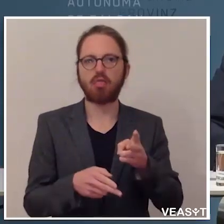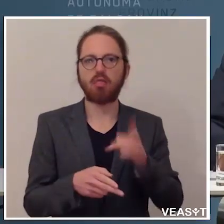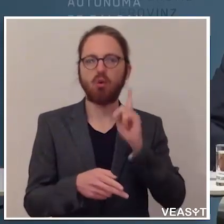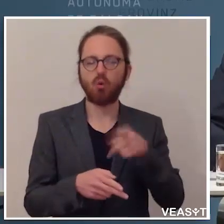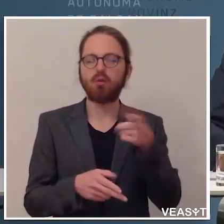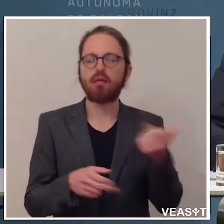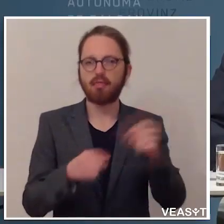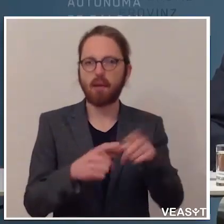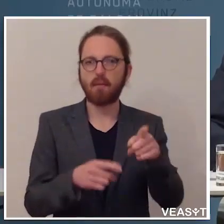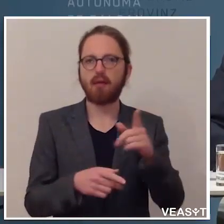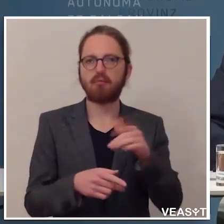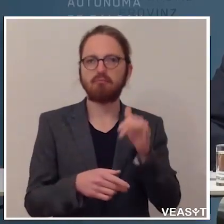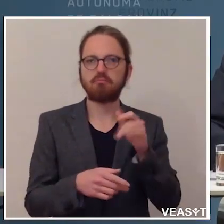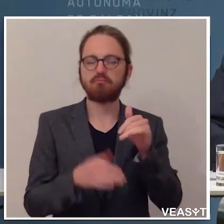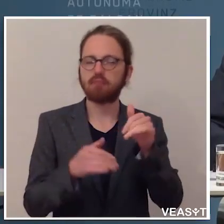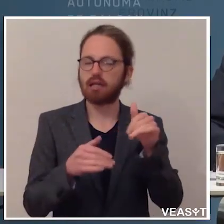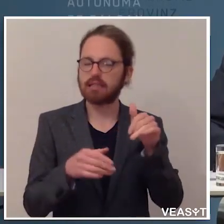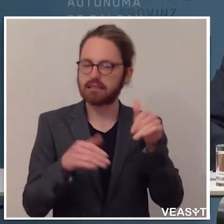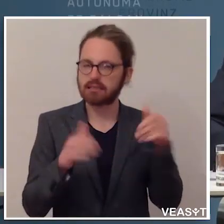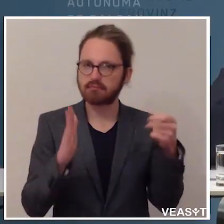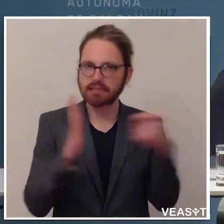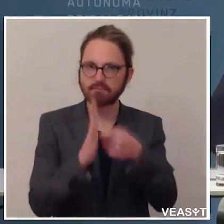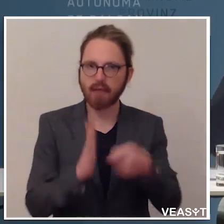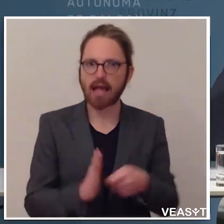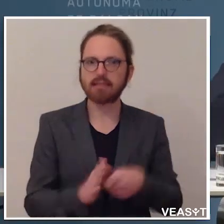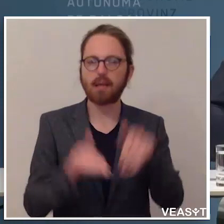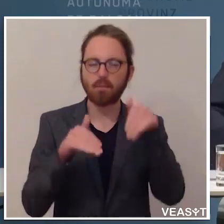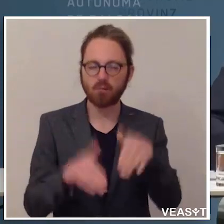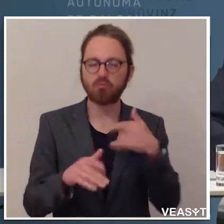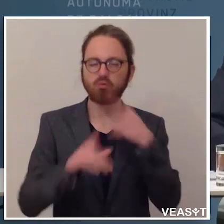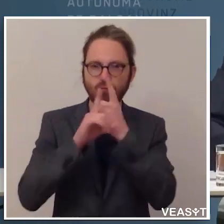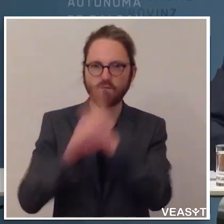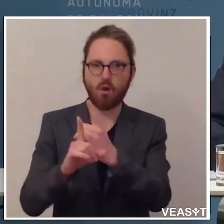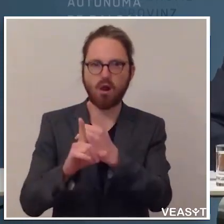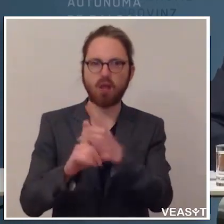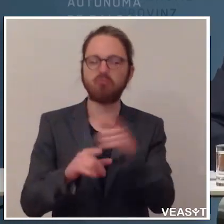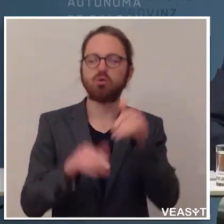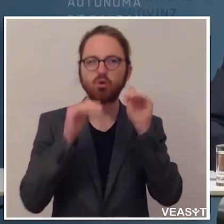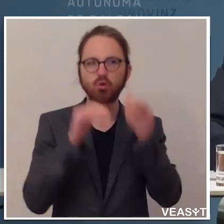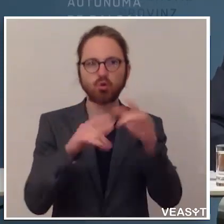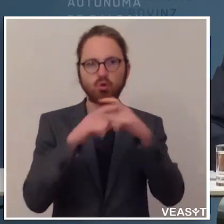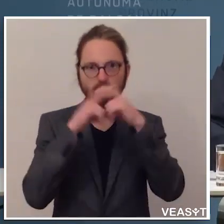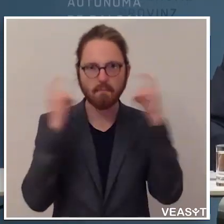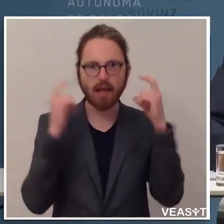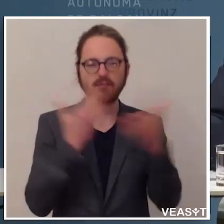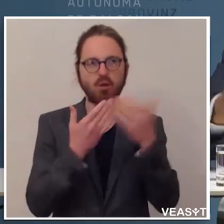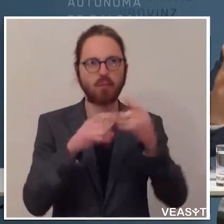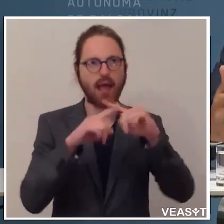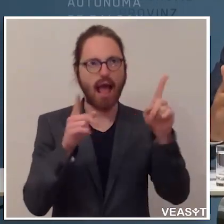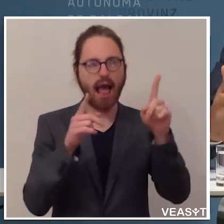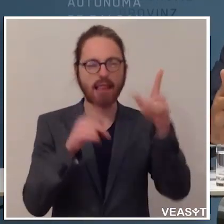dabei halt Sicherheitsmaßnahmen berücksichtigen muss, das heißt Schutz von Mund und Nase, wenn man andere Menschen